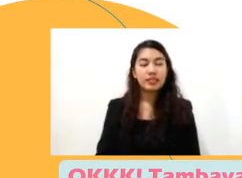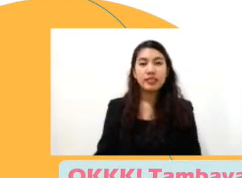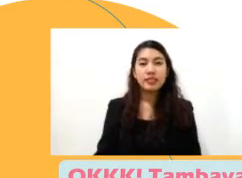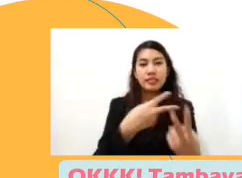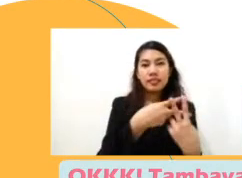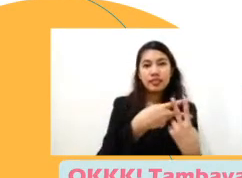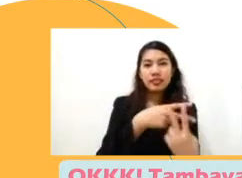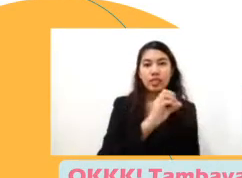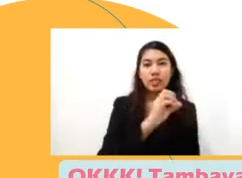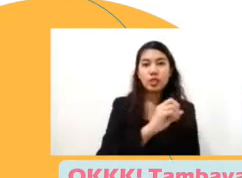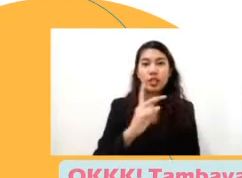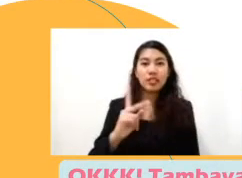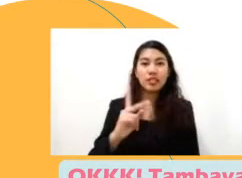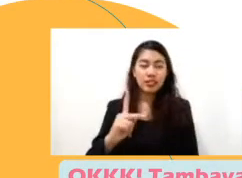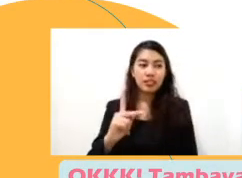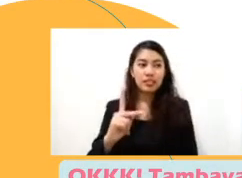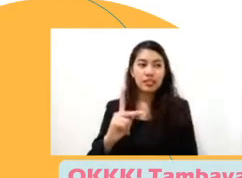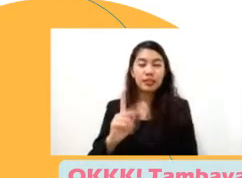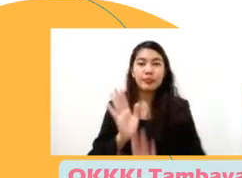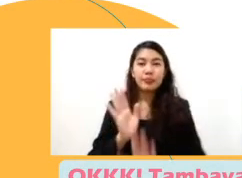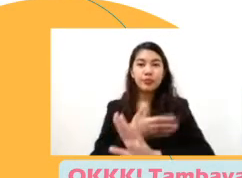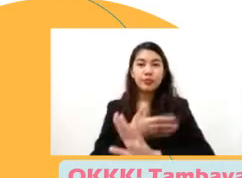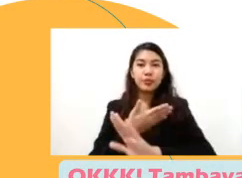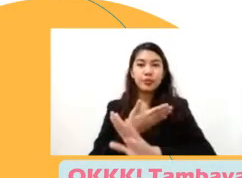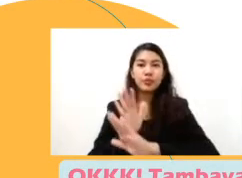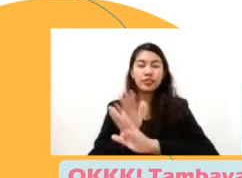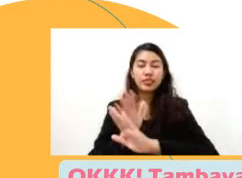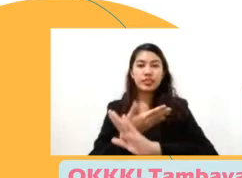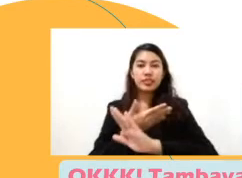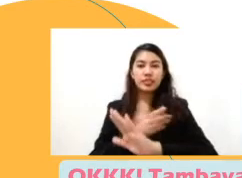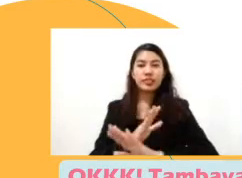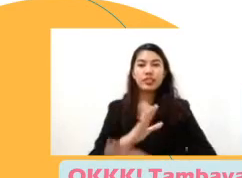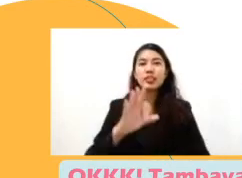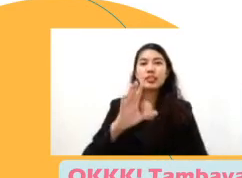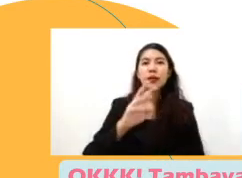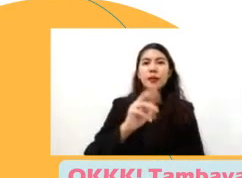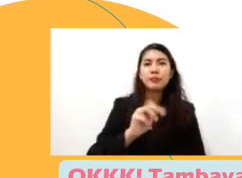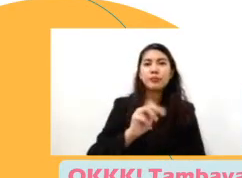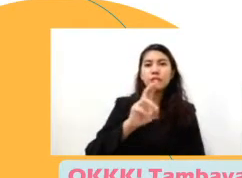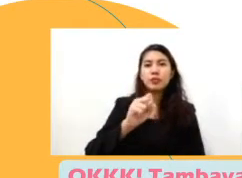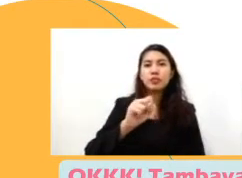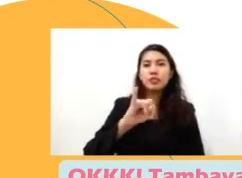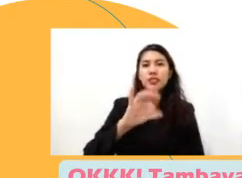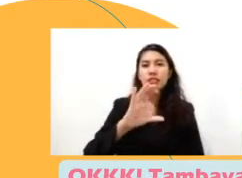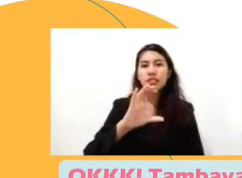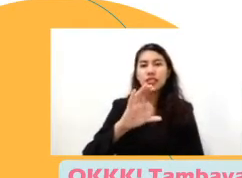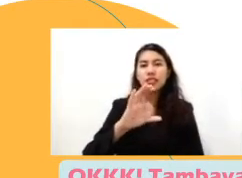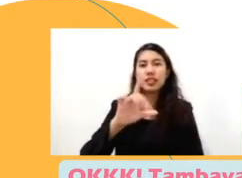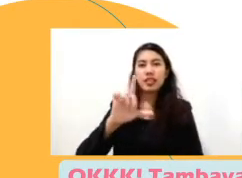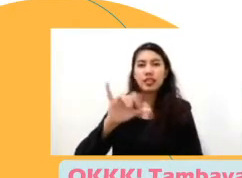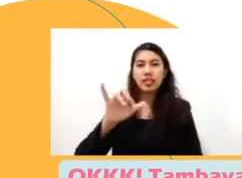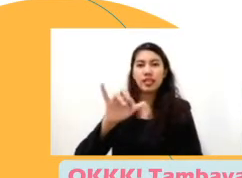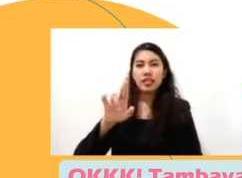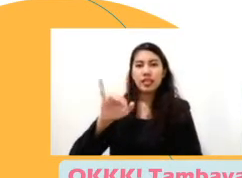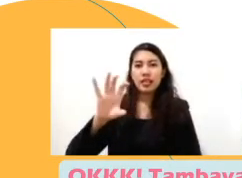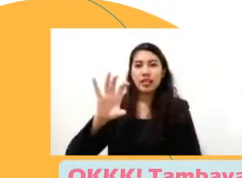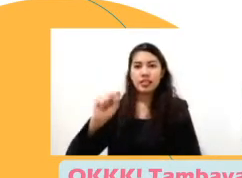OKK music lyrics. Maraming K, di ba? Ay, tatlong K. Tatlong K.